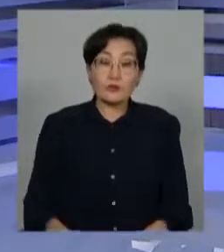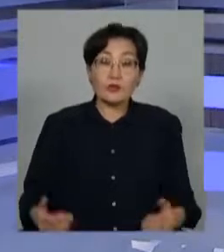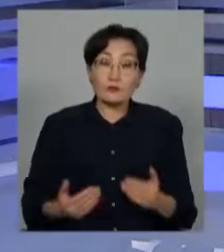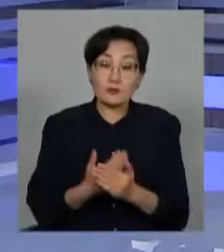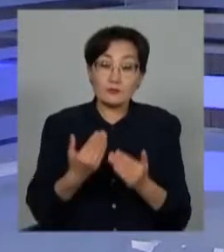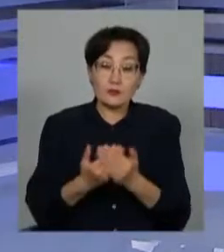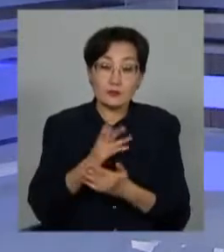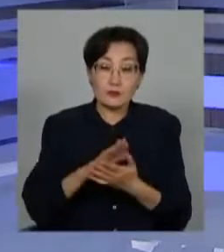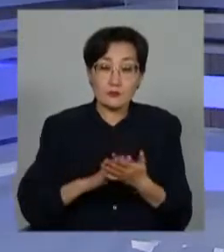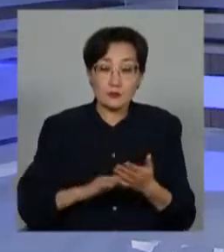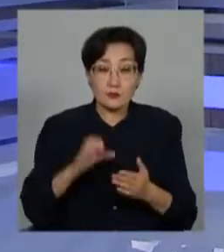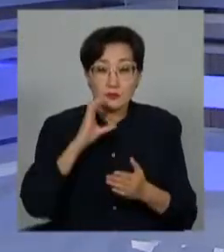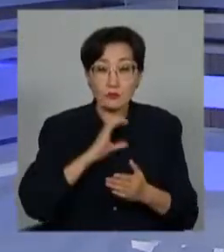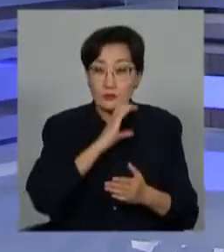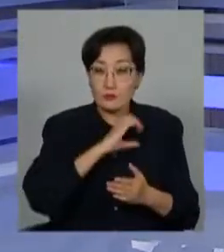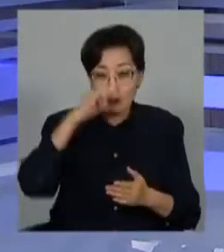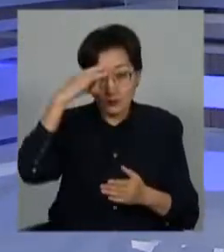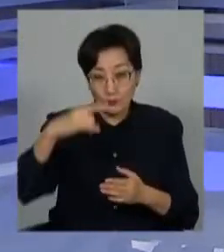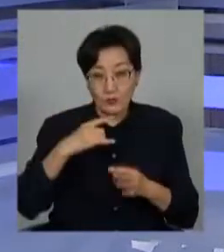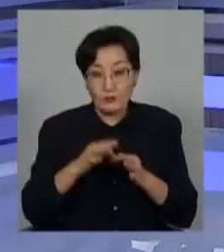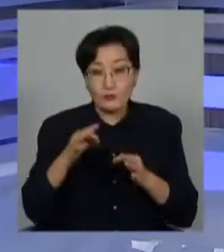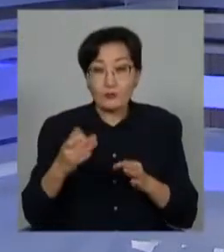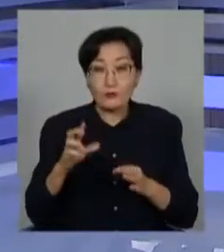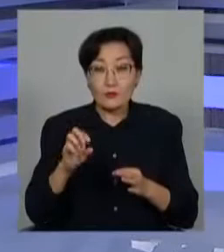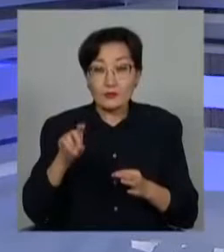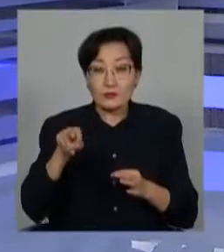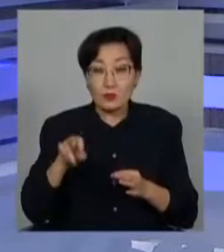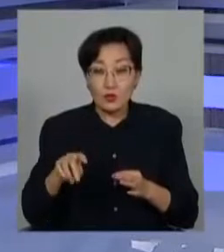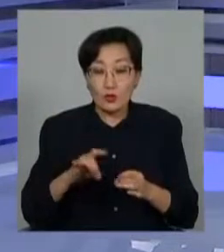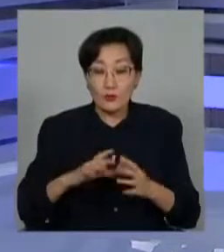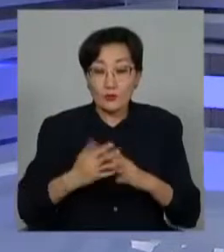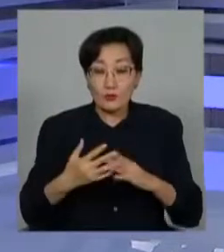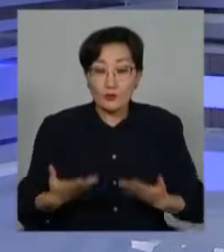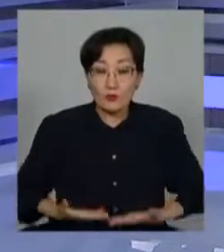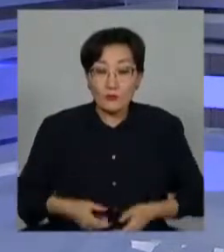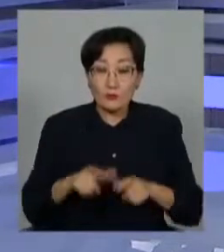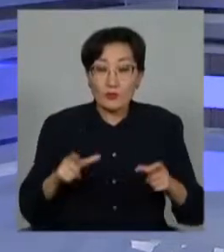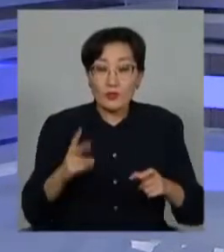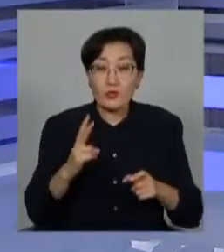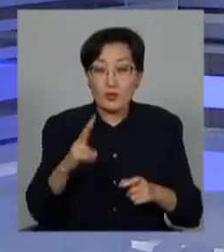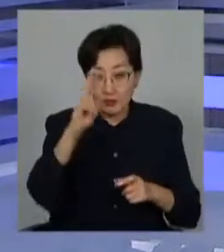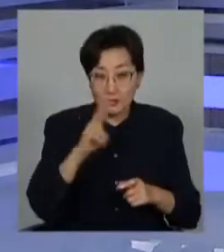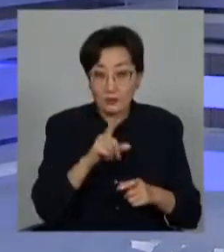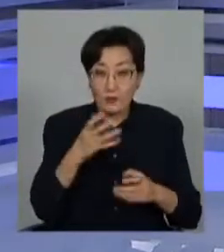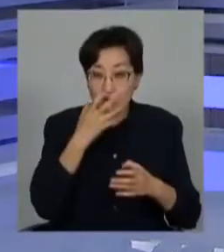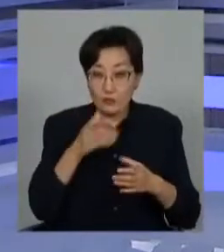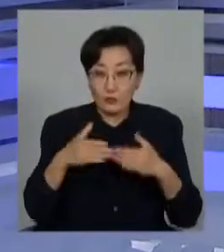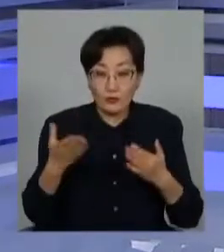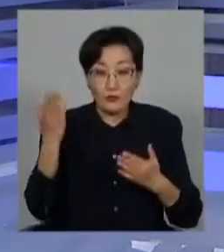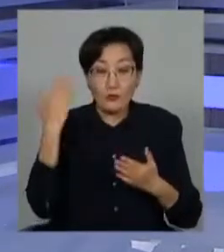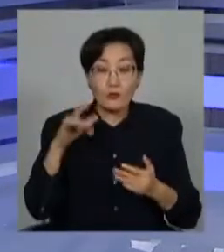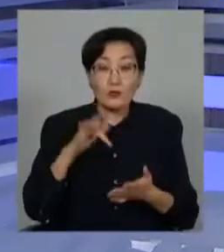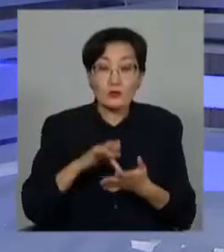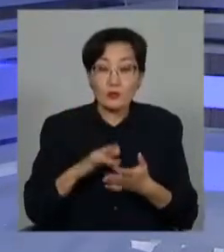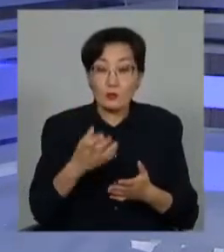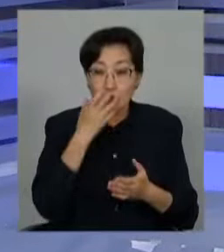Хабарымызда жалғастырамыз. Солтүстік Қазақстан облысындағы Бескөл ауылының тұрғындары 2 айдан бері жылуға жарымай отыр. Былтыр орталық